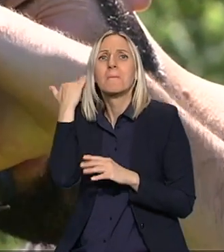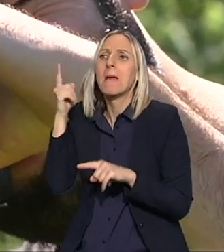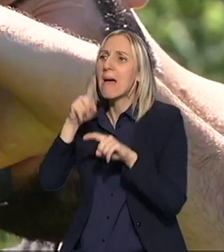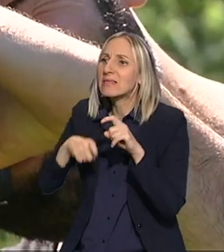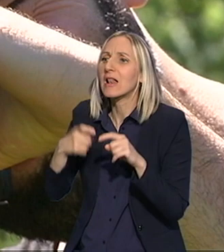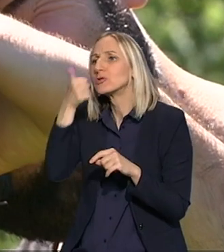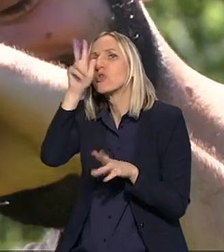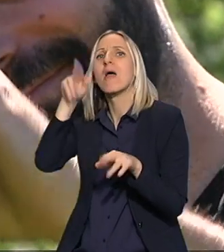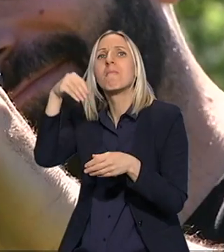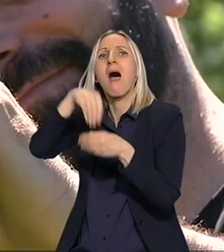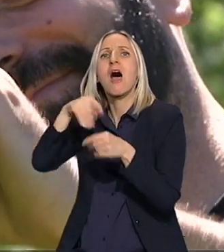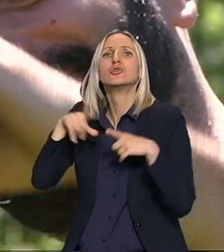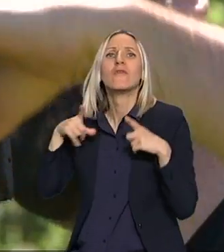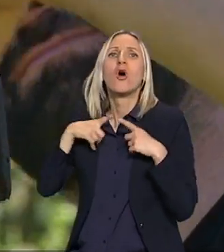materijal pre,